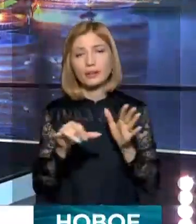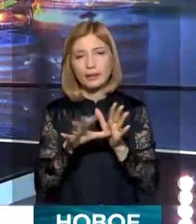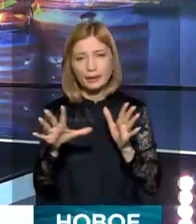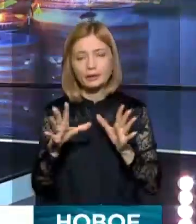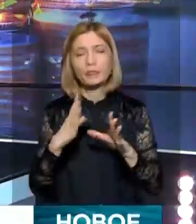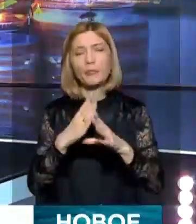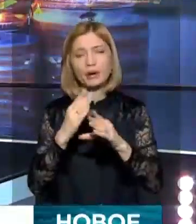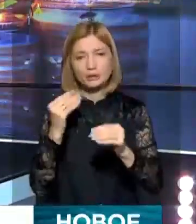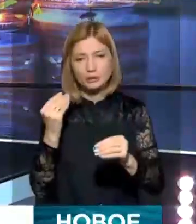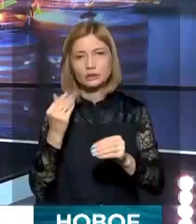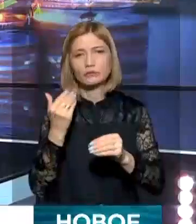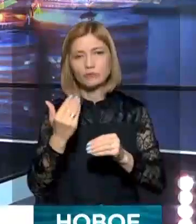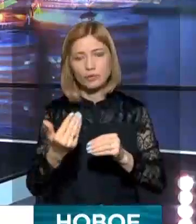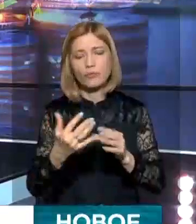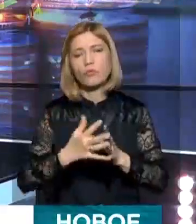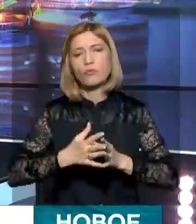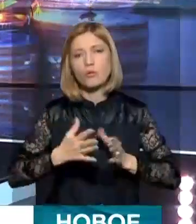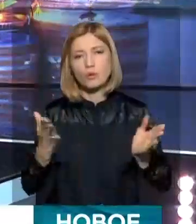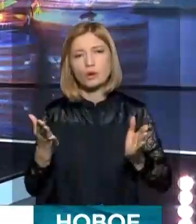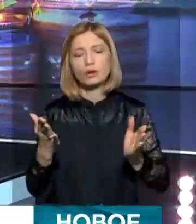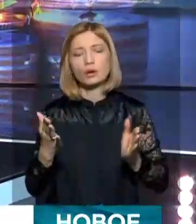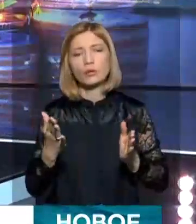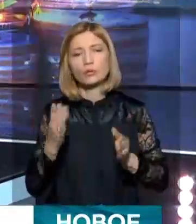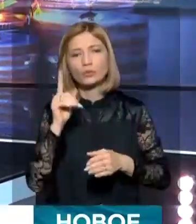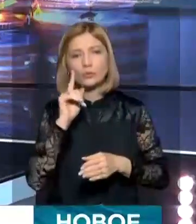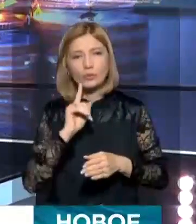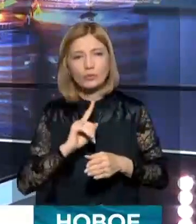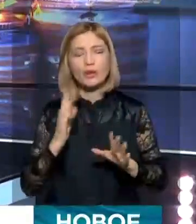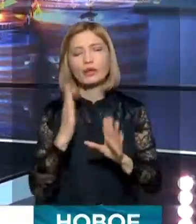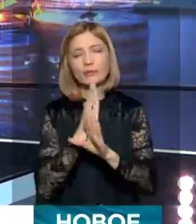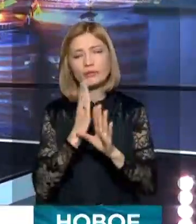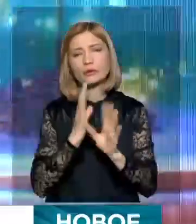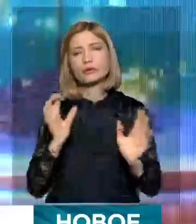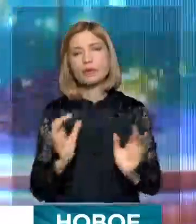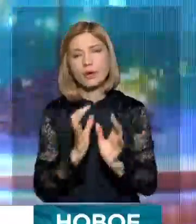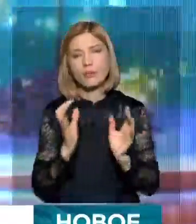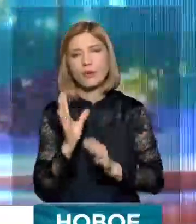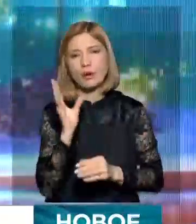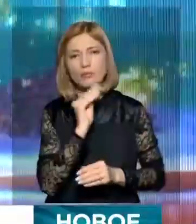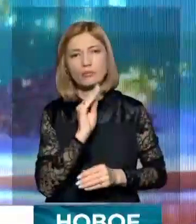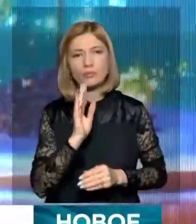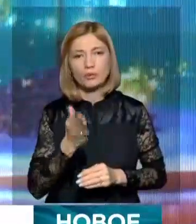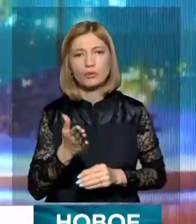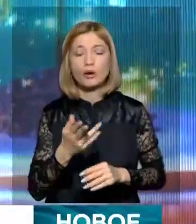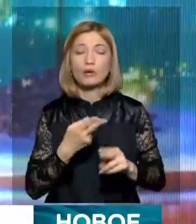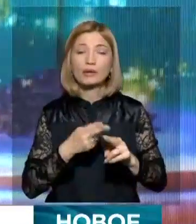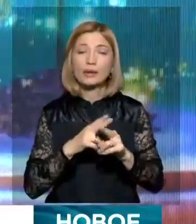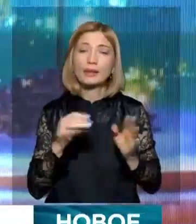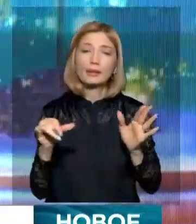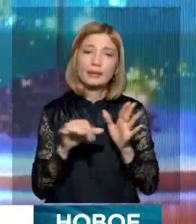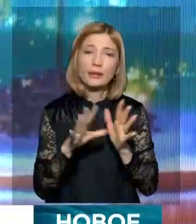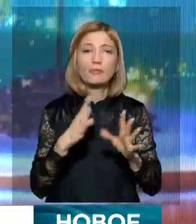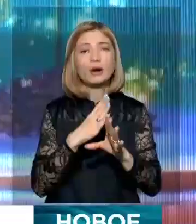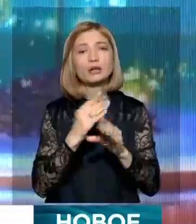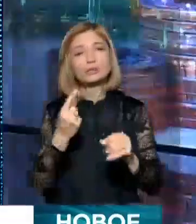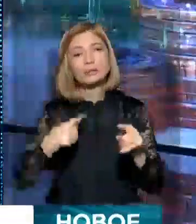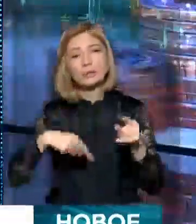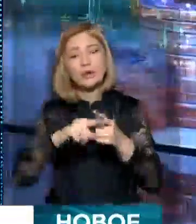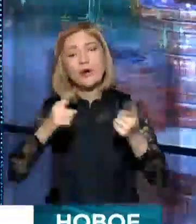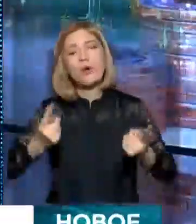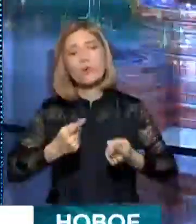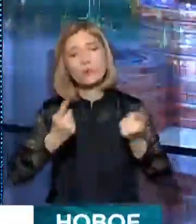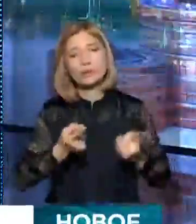есть развитие более устойчивого транспортной экосистемы. Доступны ли будут они для нас, для